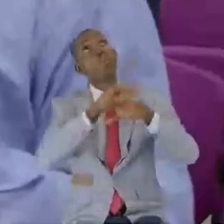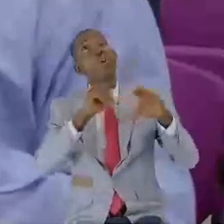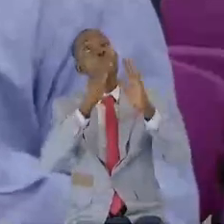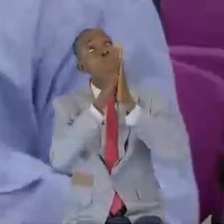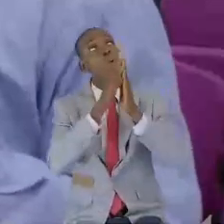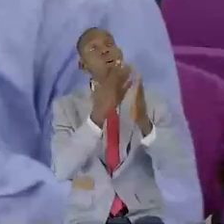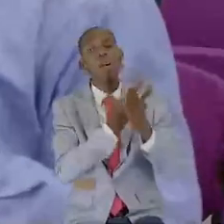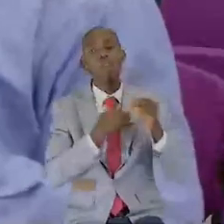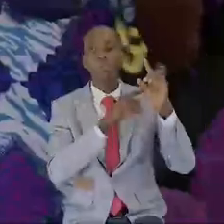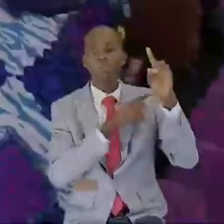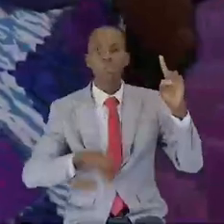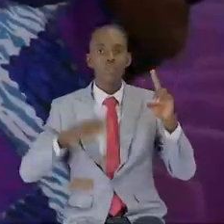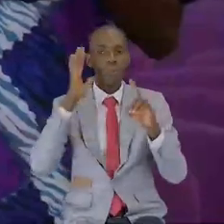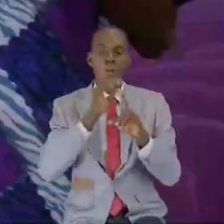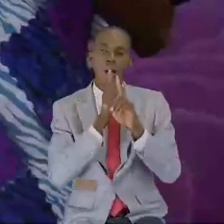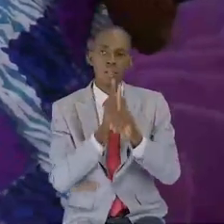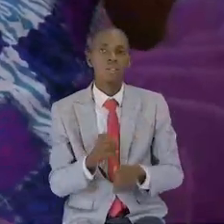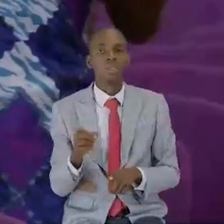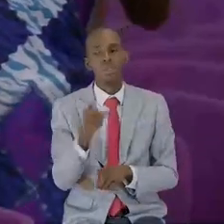Appelle et le Seigneur répondra.